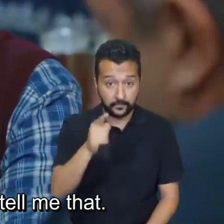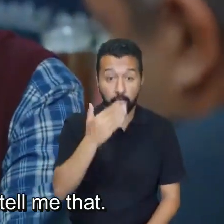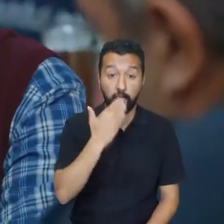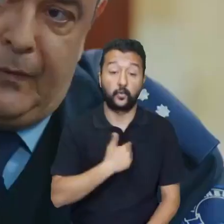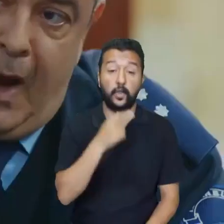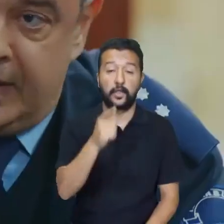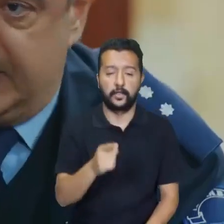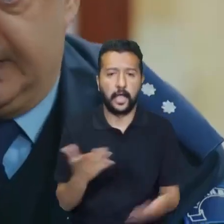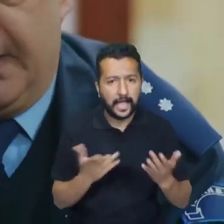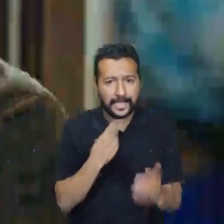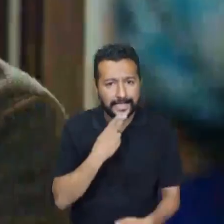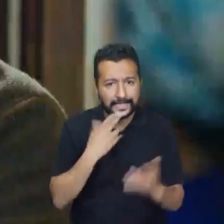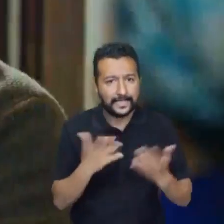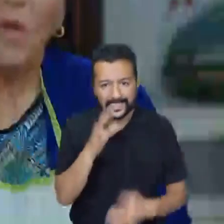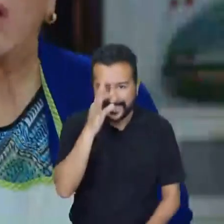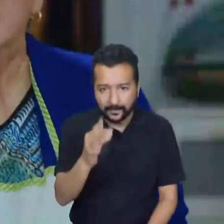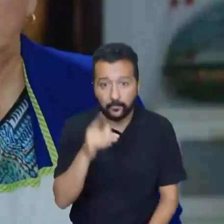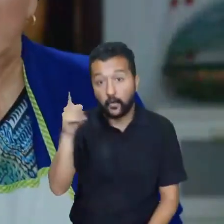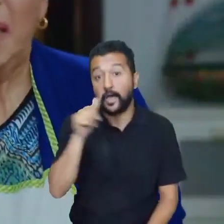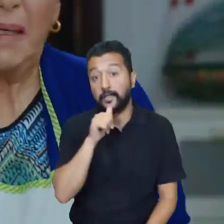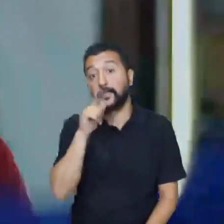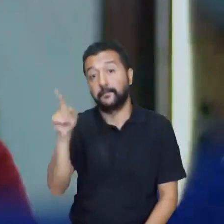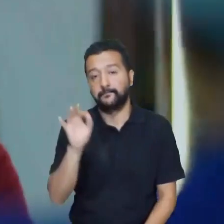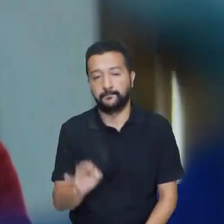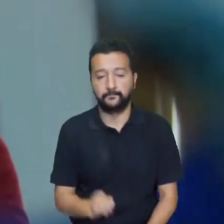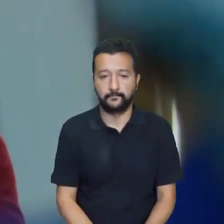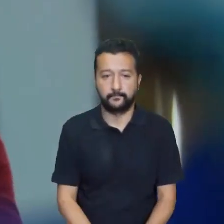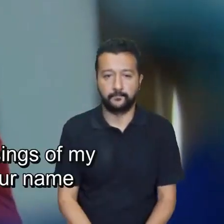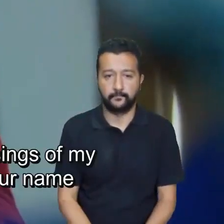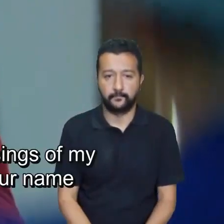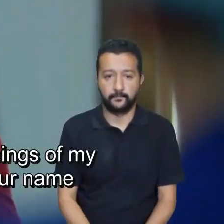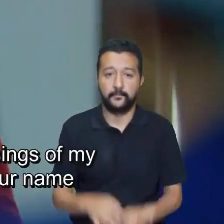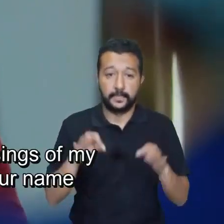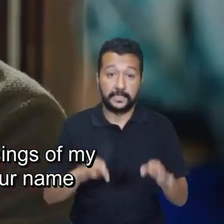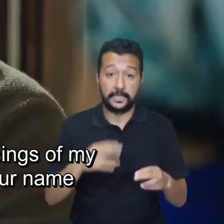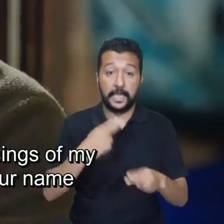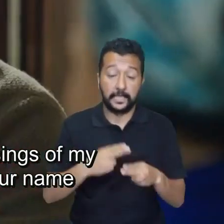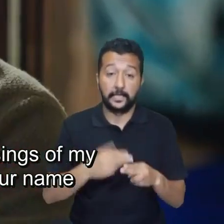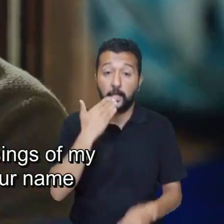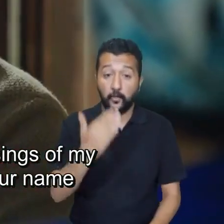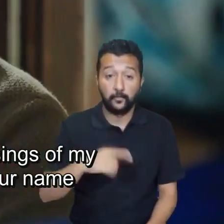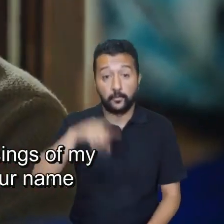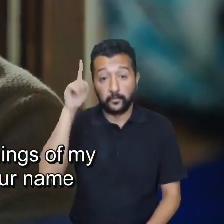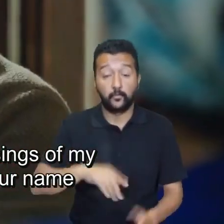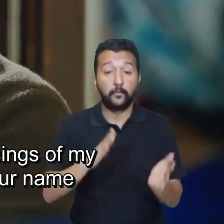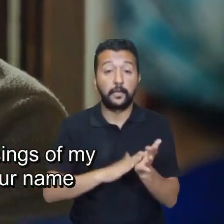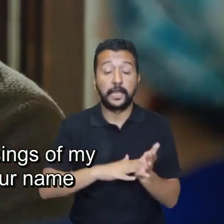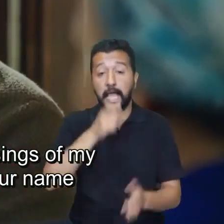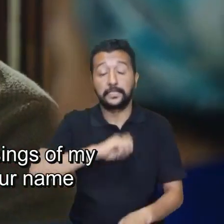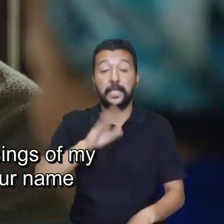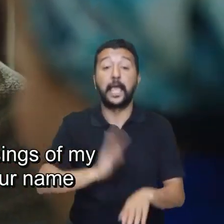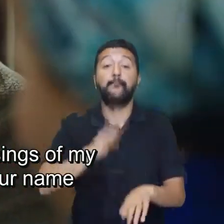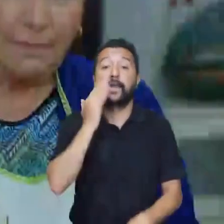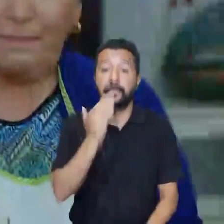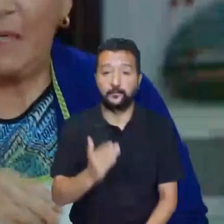bana onu söyle. Hangi kadın? Kim? O adam işte. Şimdi adını söyletip de günümün bereketini kaçırtmayın